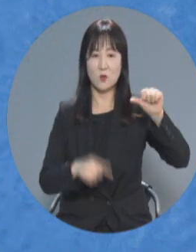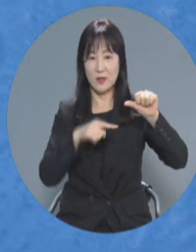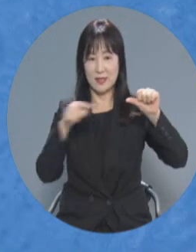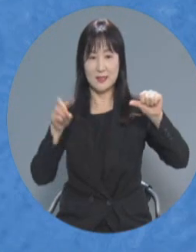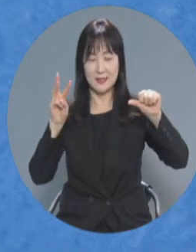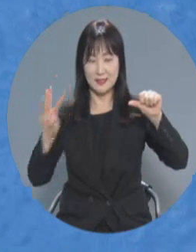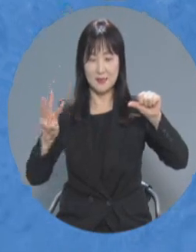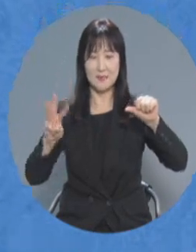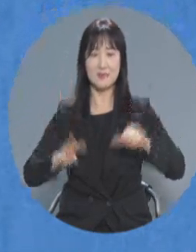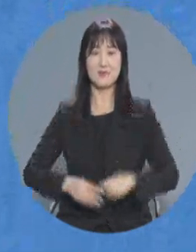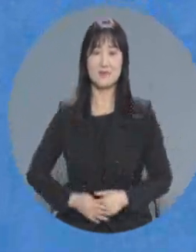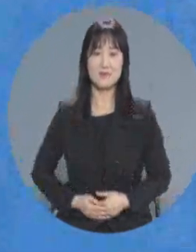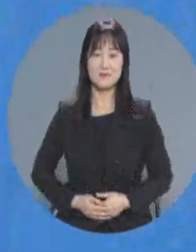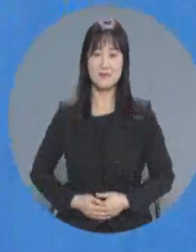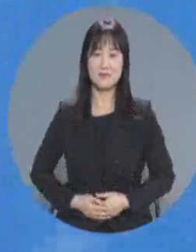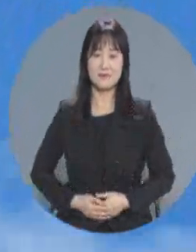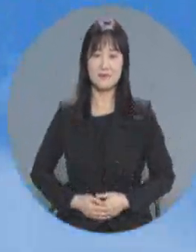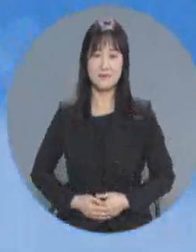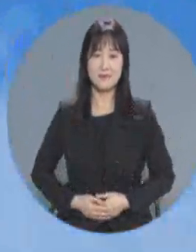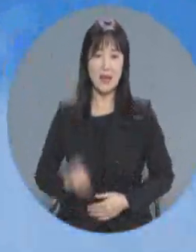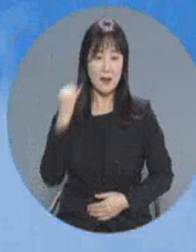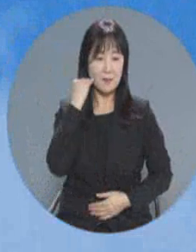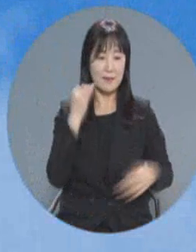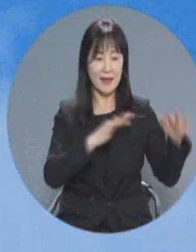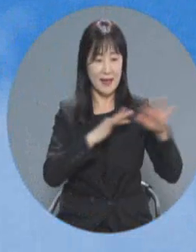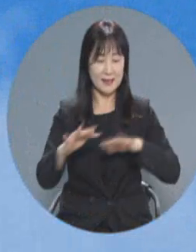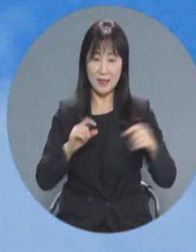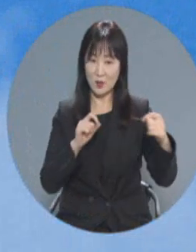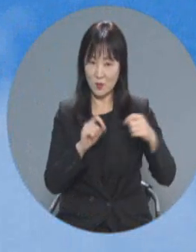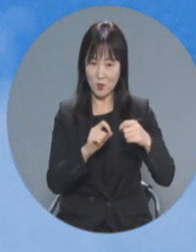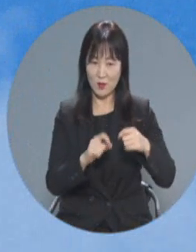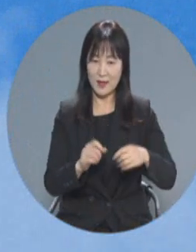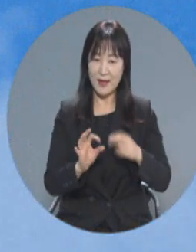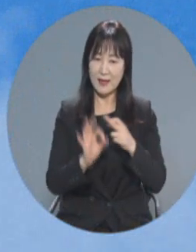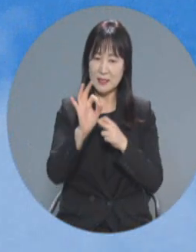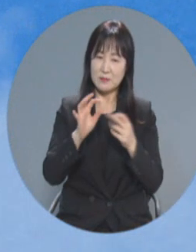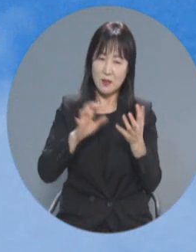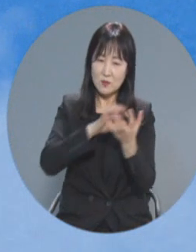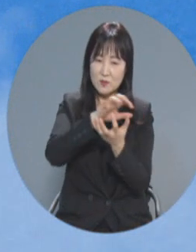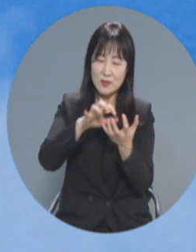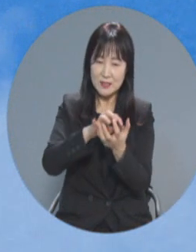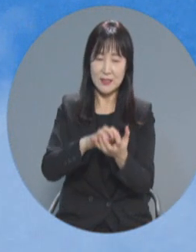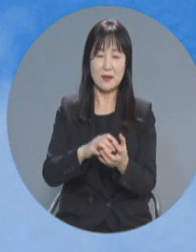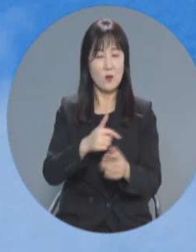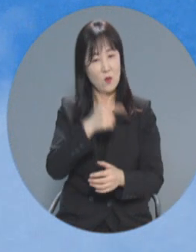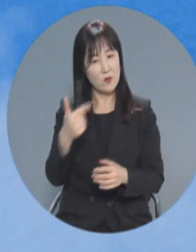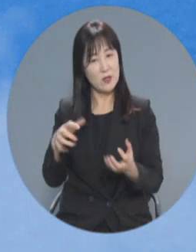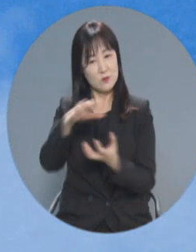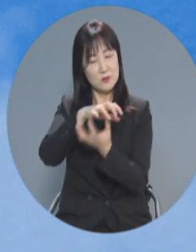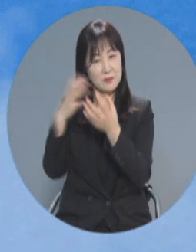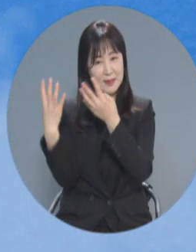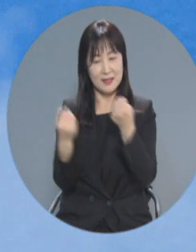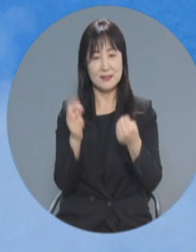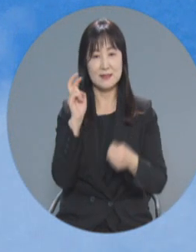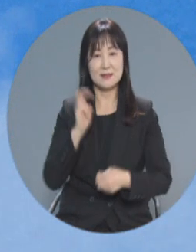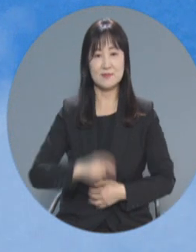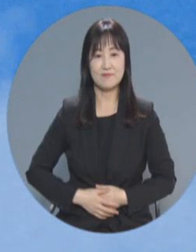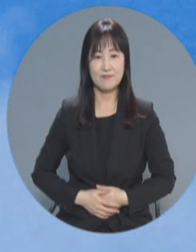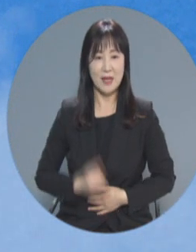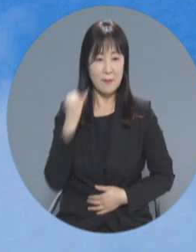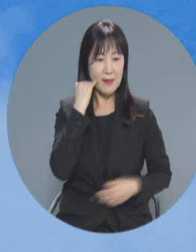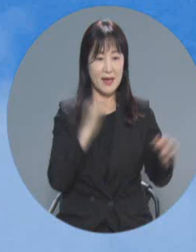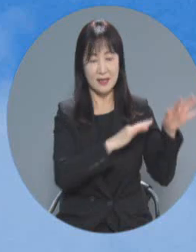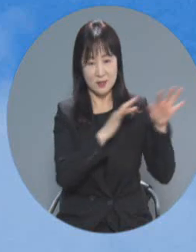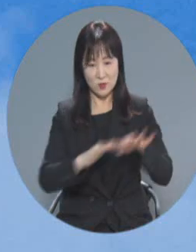돌을 보이겠습니다 내일 남의 서부 회상은 오전에 흐르다가 오후에는 구름 많은 날씨를 보이겠습니다 파도는